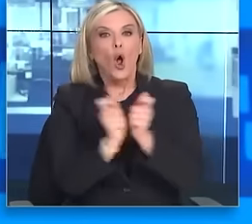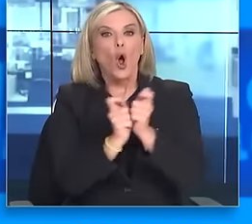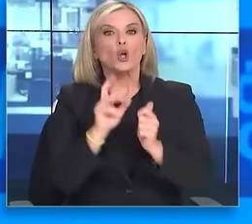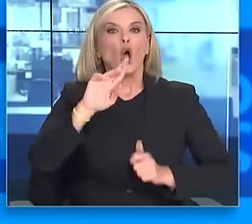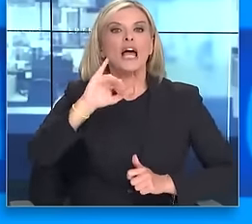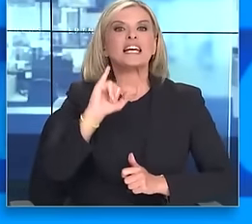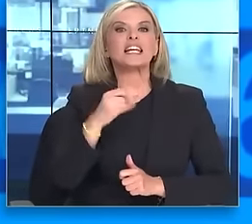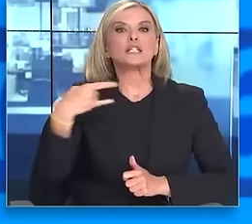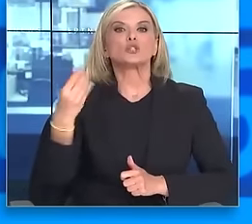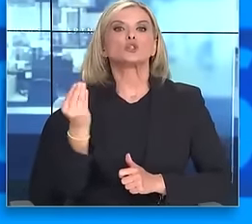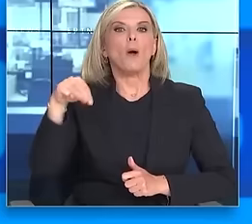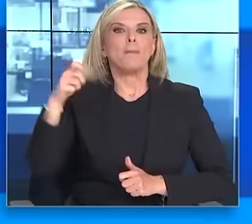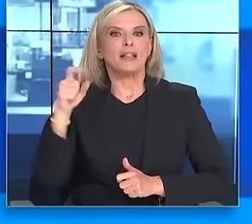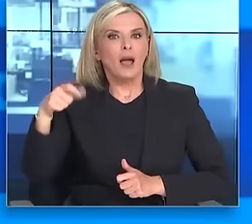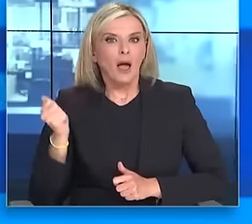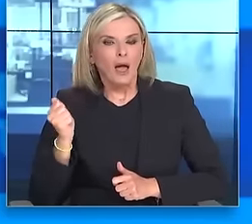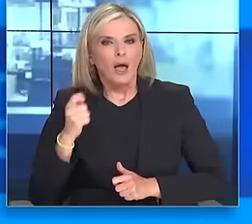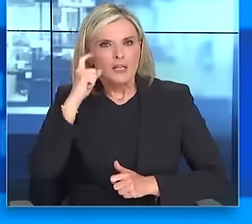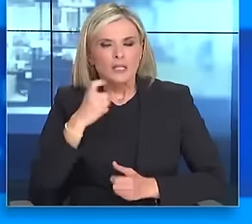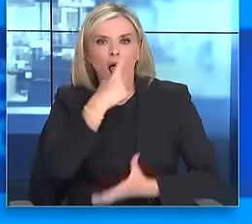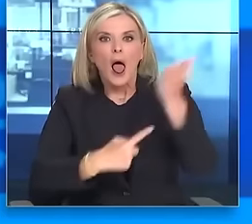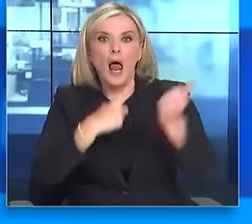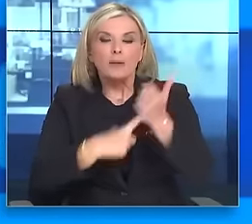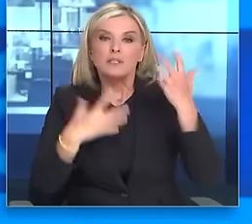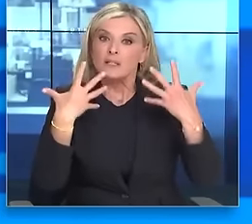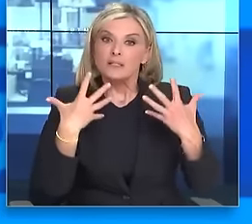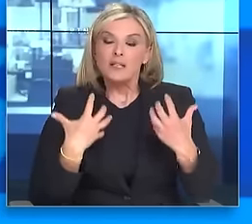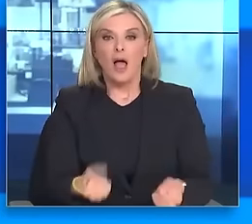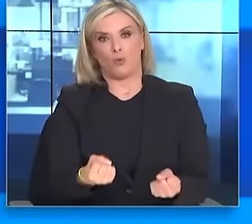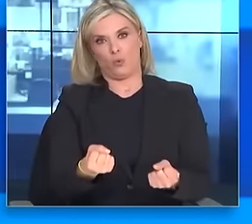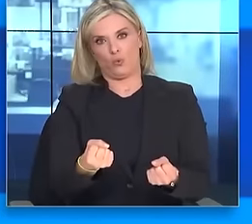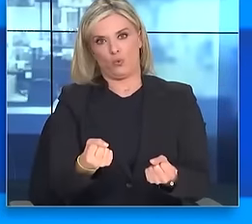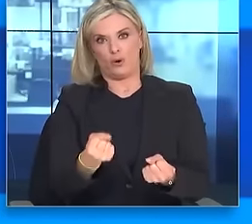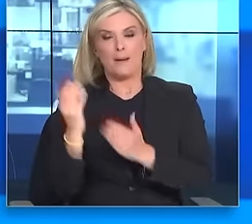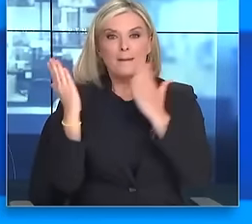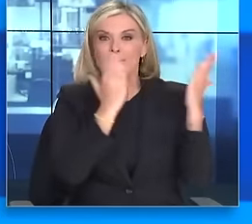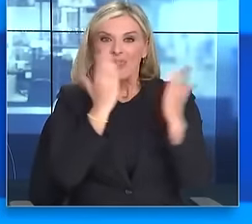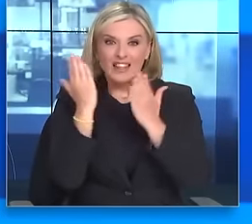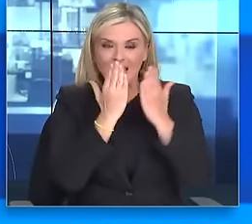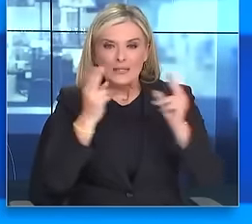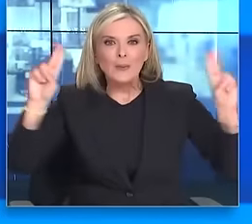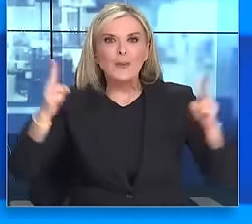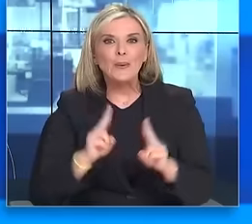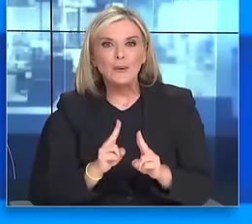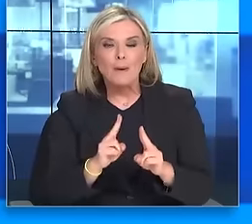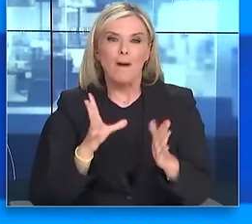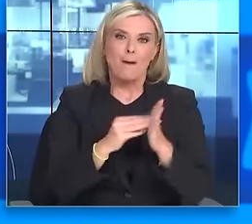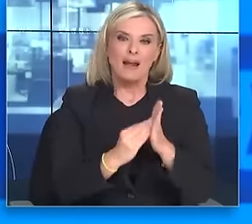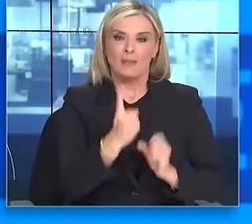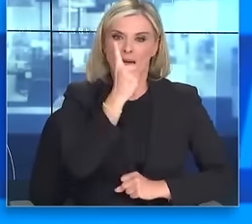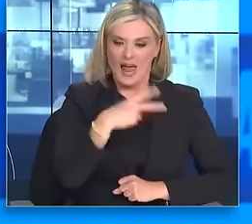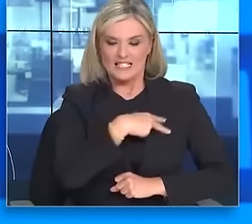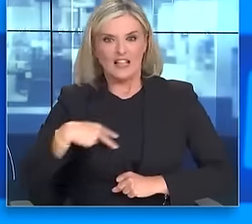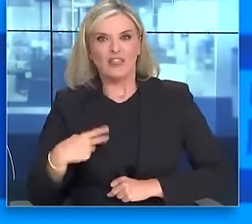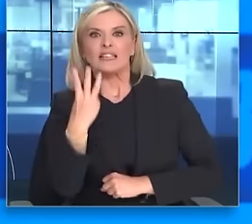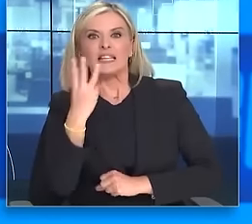και καθηγητών προς μαθητές μπορεί να είναι 1:3. Δηλαδή, οι μαθητές αυτοί έχουν πάρα πολύ στενή σχέση με τους δασκάλους και τους καθηγητές. Κάνουμε μεγάλη